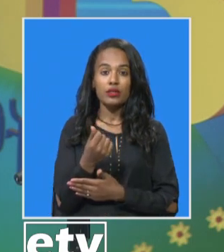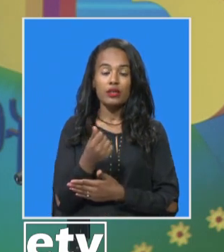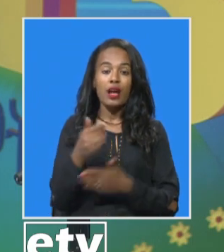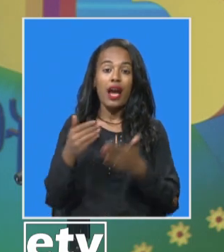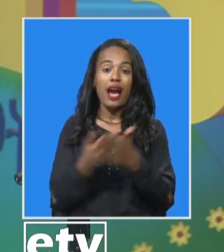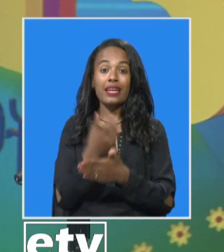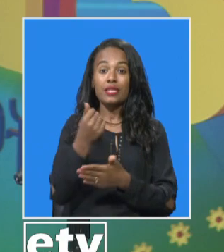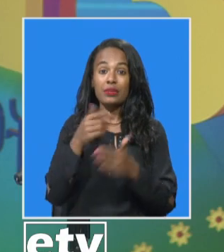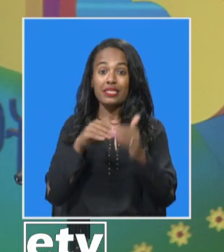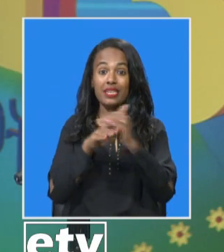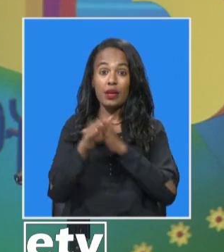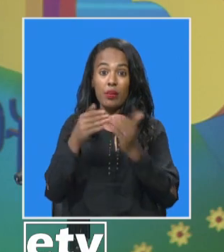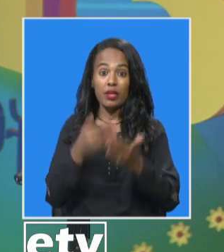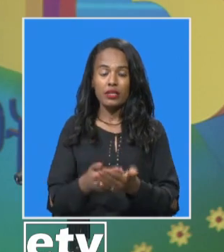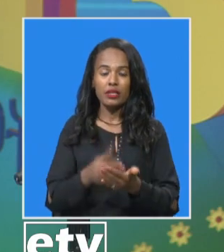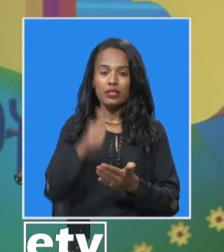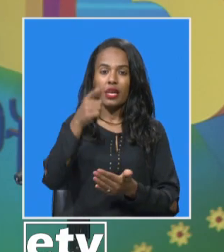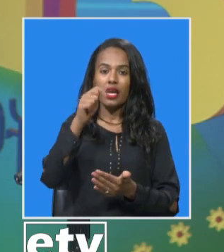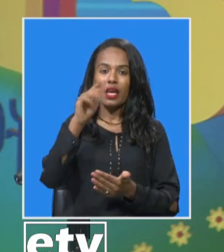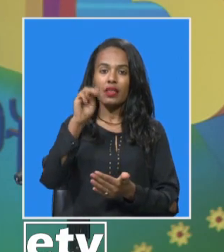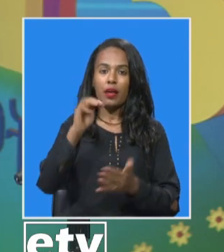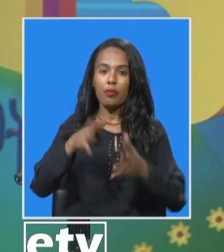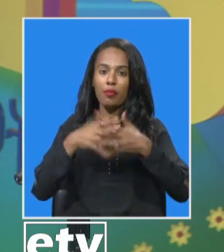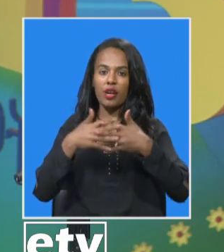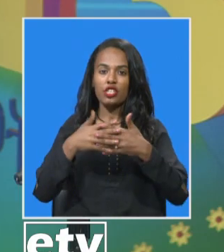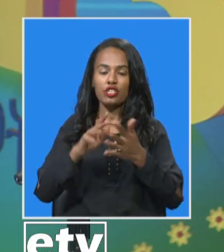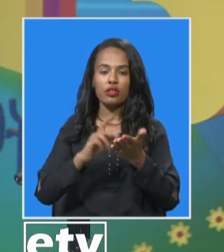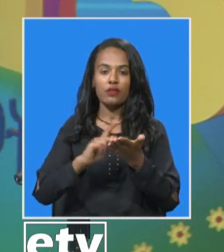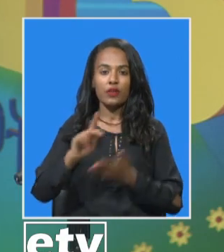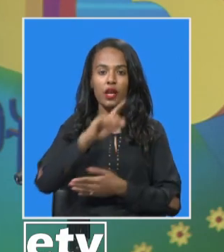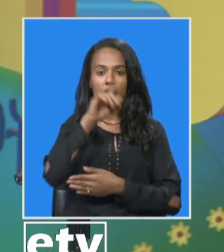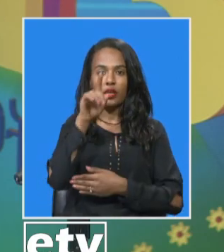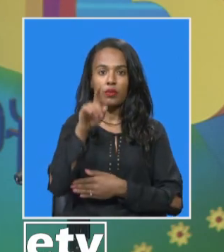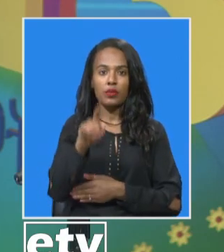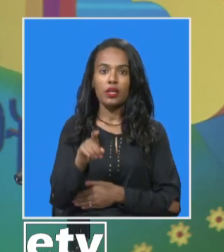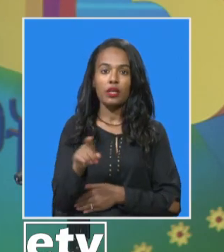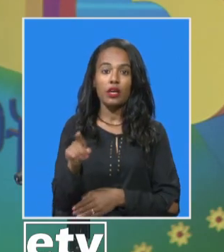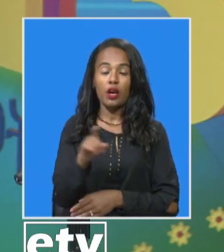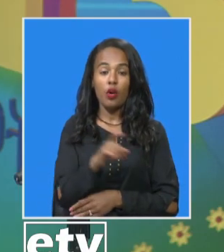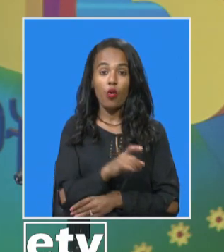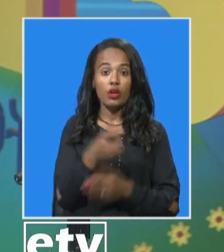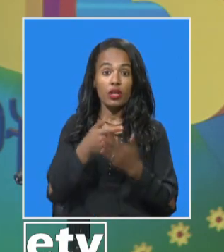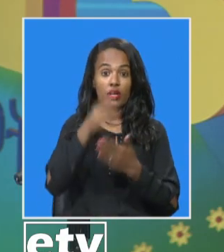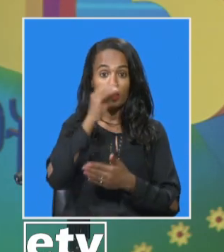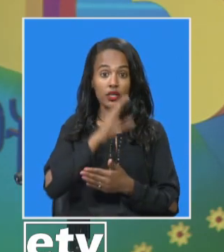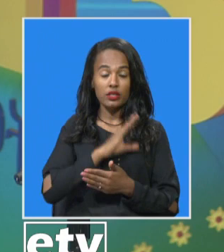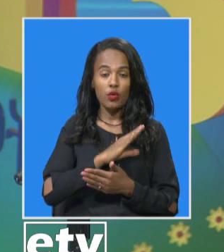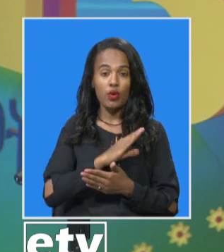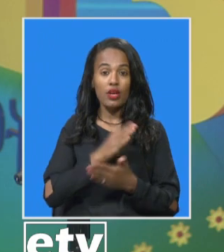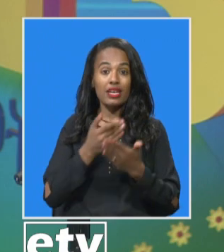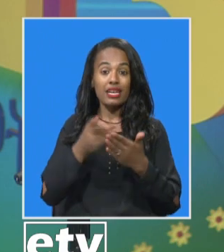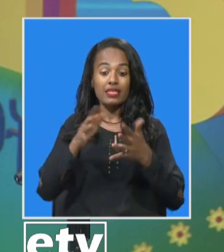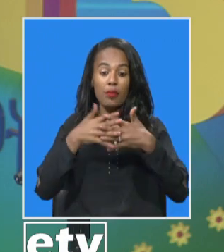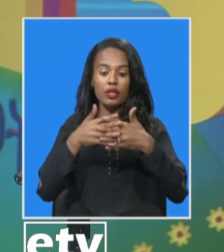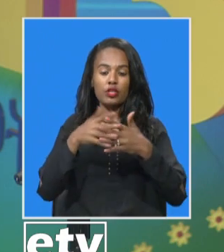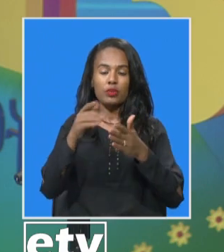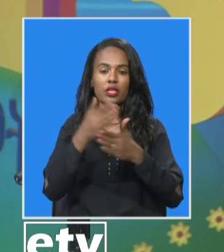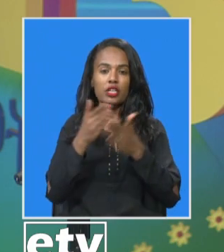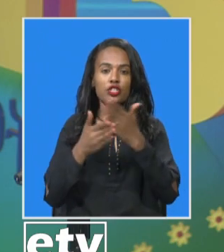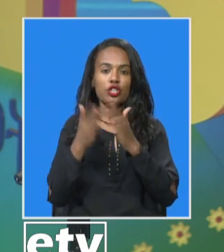አዲስ ብር እስከገባለት ድረስ የኤቲኤም ማሽን ክፍያ የሚጠይቅ ከሆነ ያ ሰው ከዛ ማሽን ችግር የለውም። በዛ